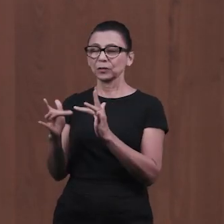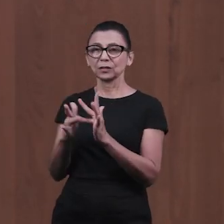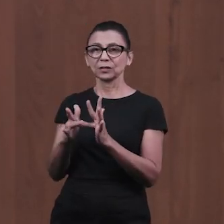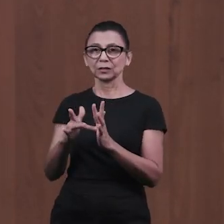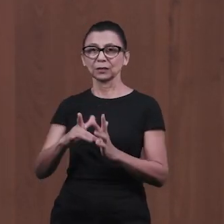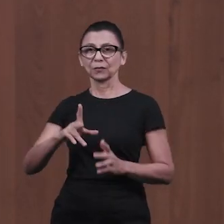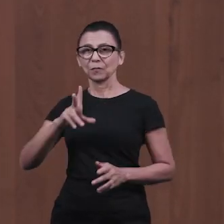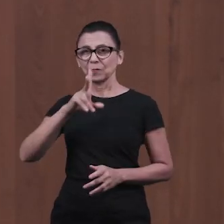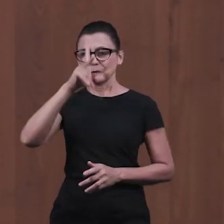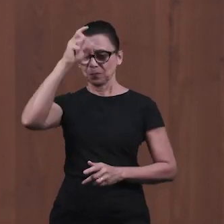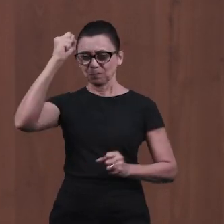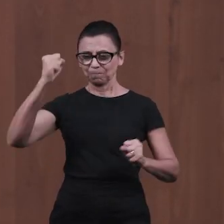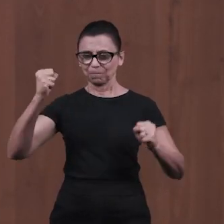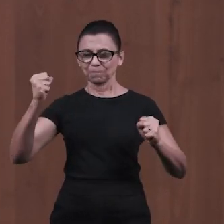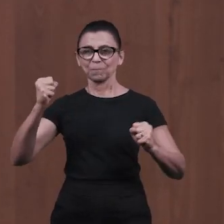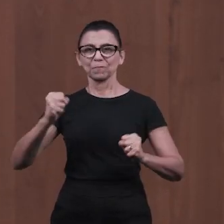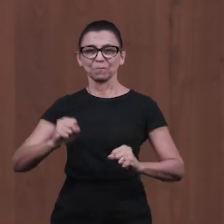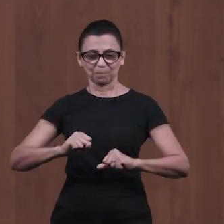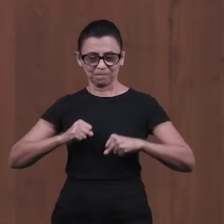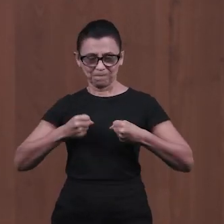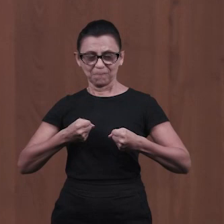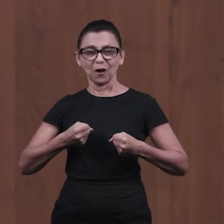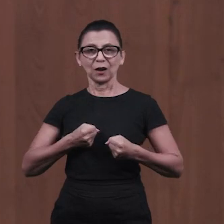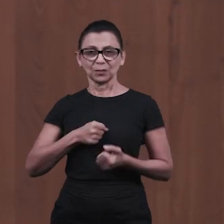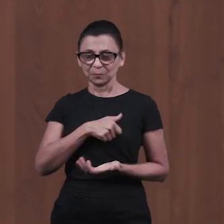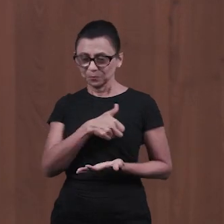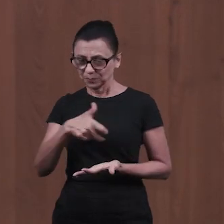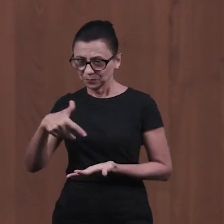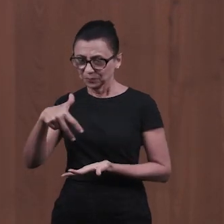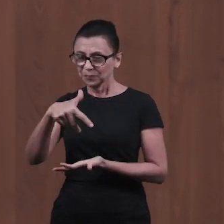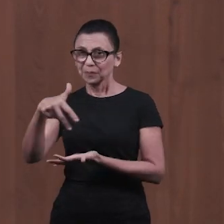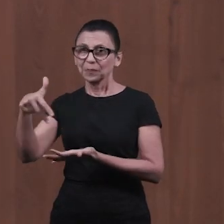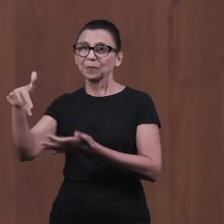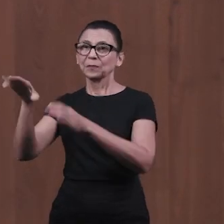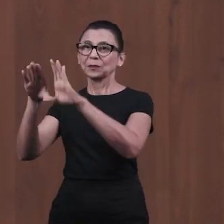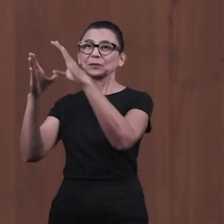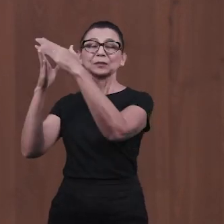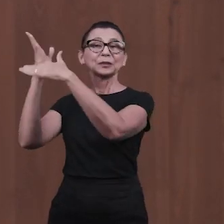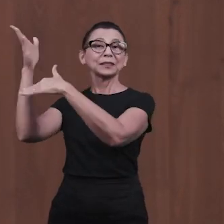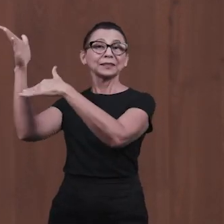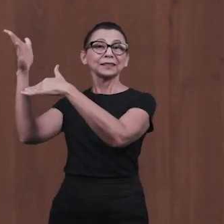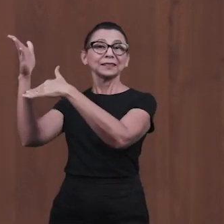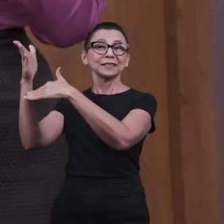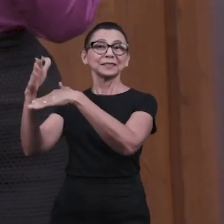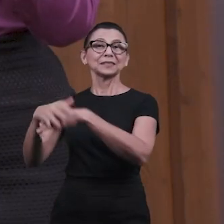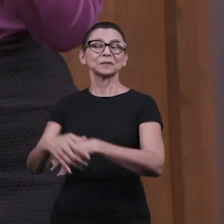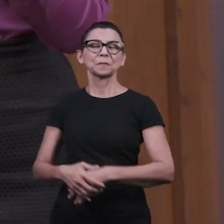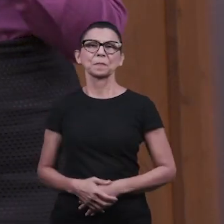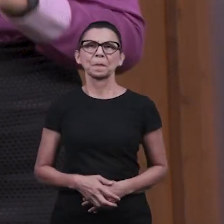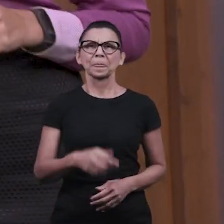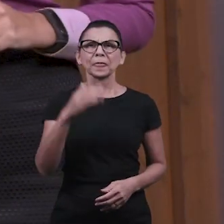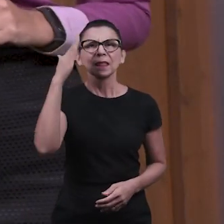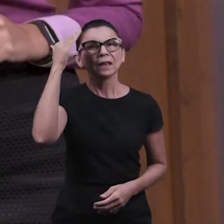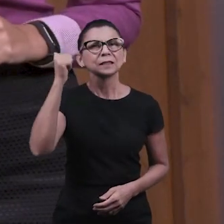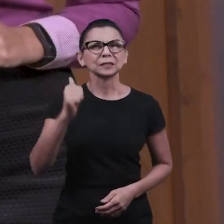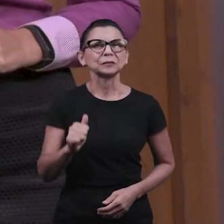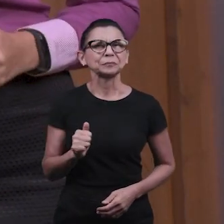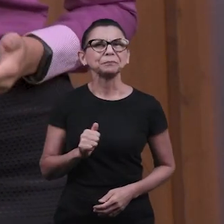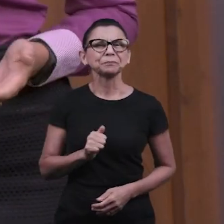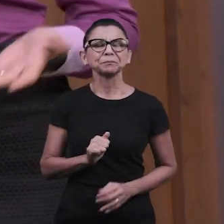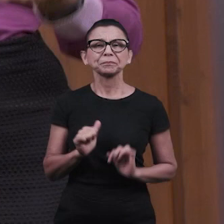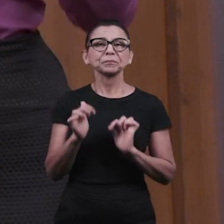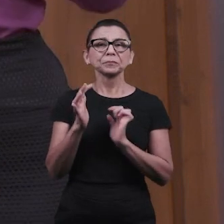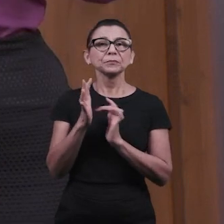nous allons être forts pour marcher dans la marche. Nous sommes en direction du ciel. Vous savez que